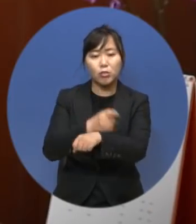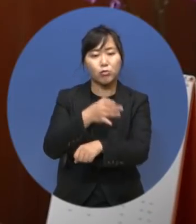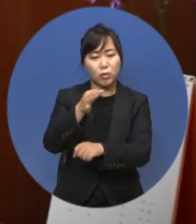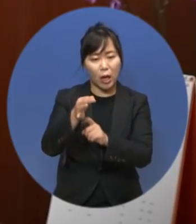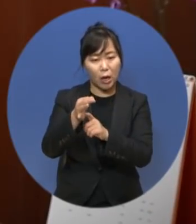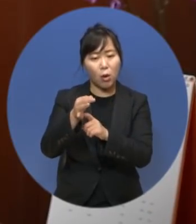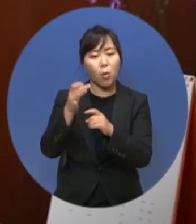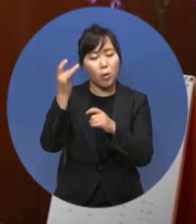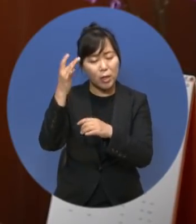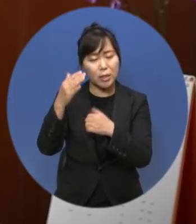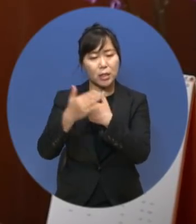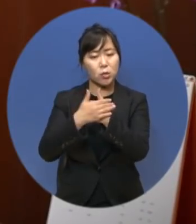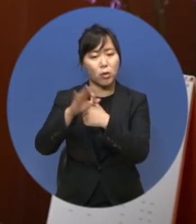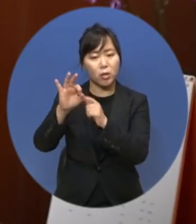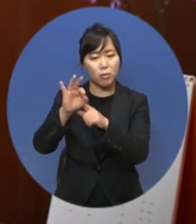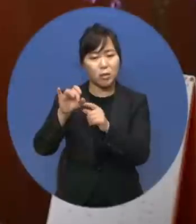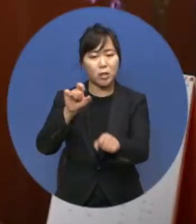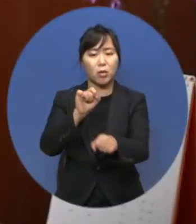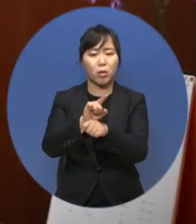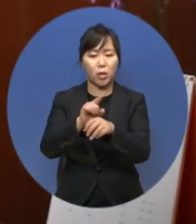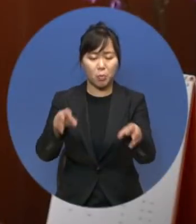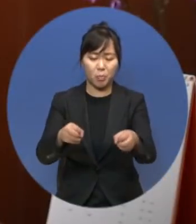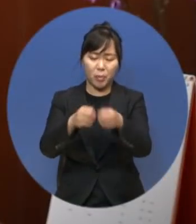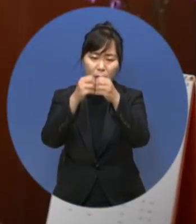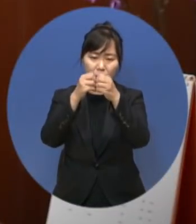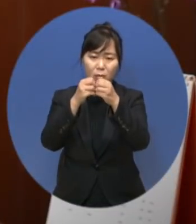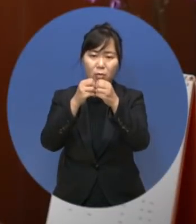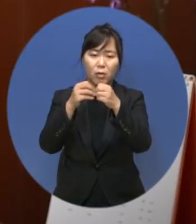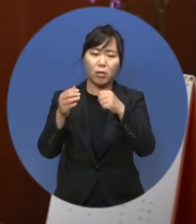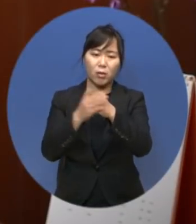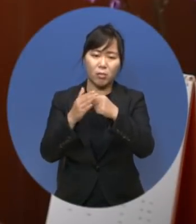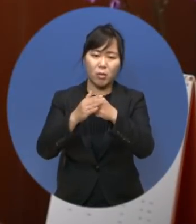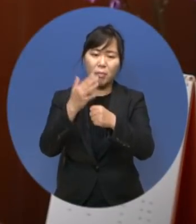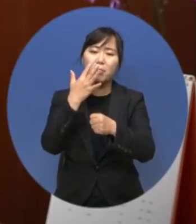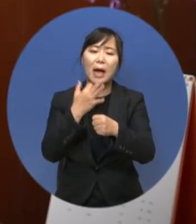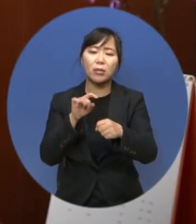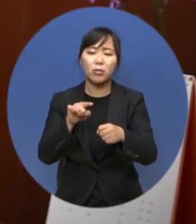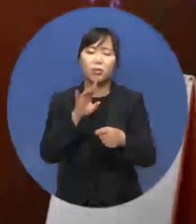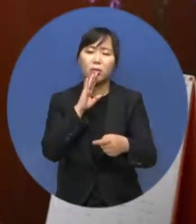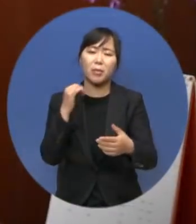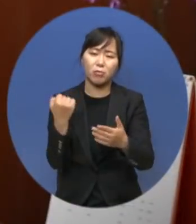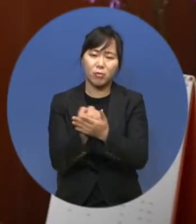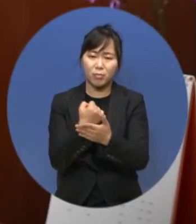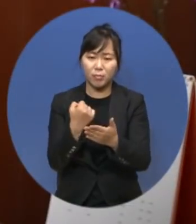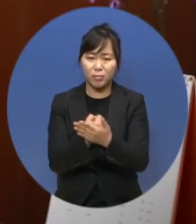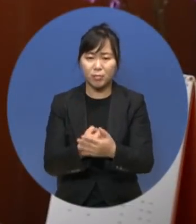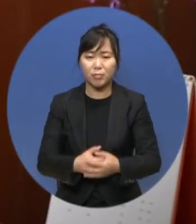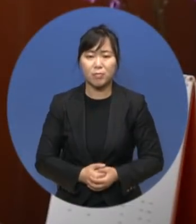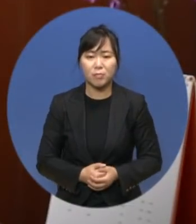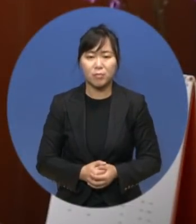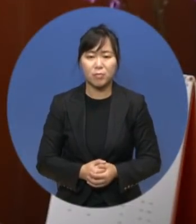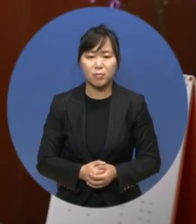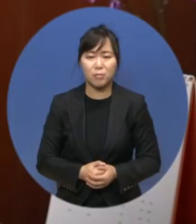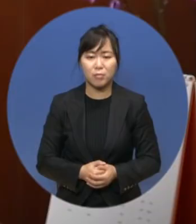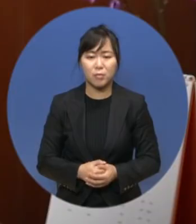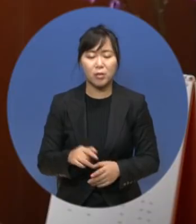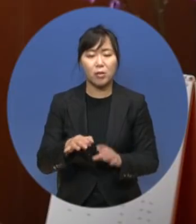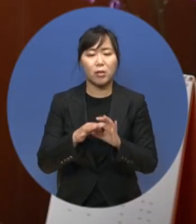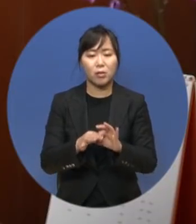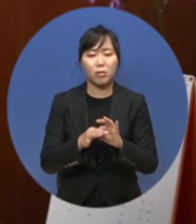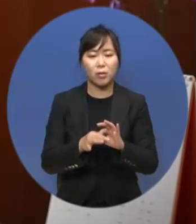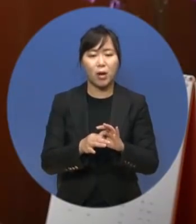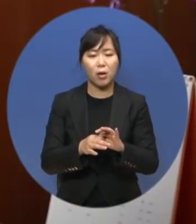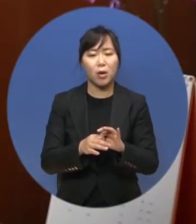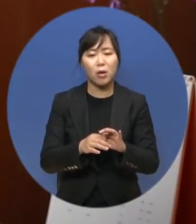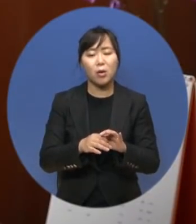등 기존 지원금과 성격이 겹친다는 이유로 빠졌던 부분에 있어서 상당히 유감입니다. 그 점에 있어서